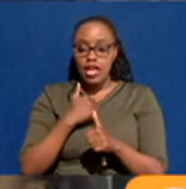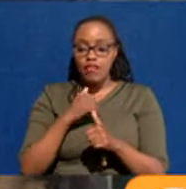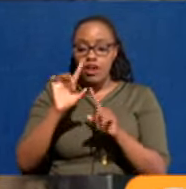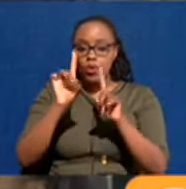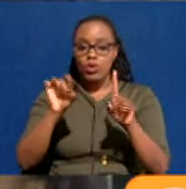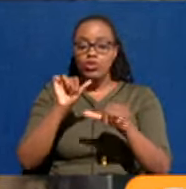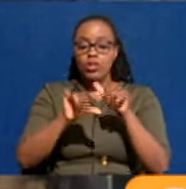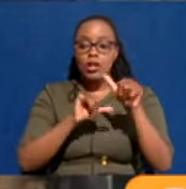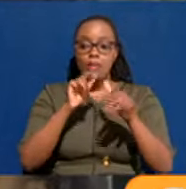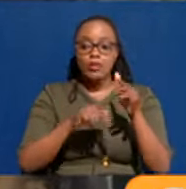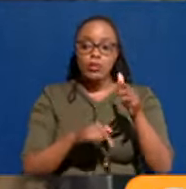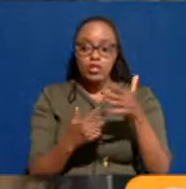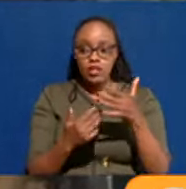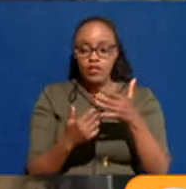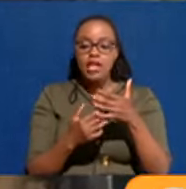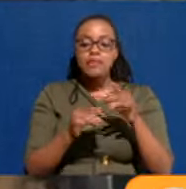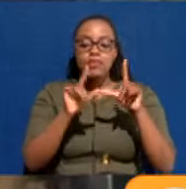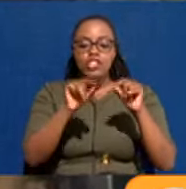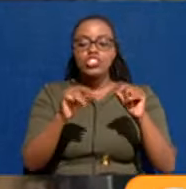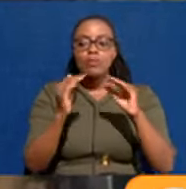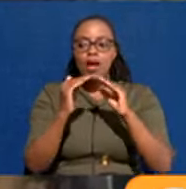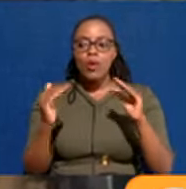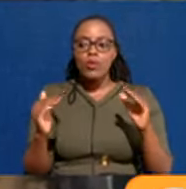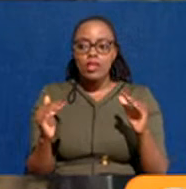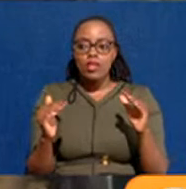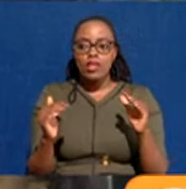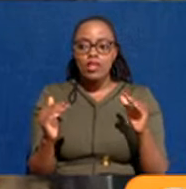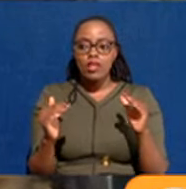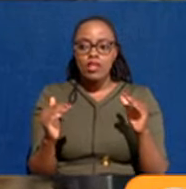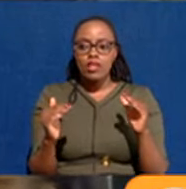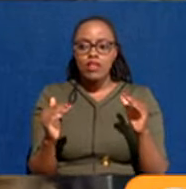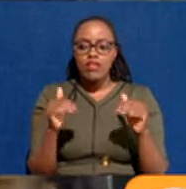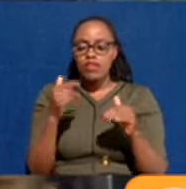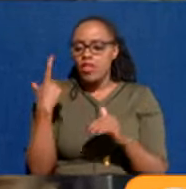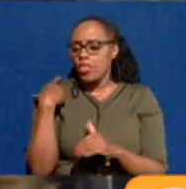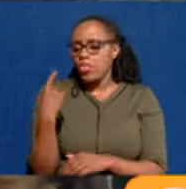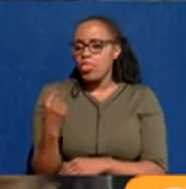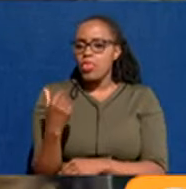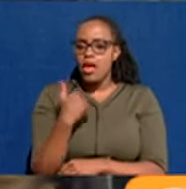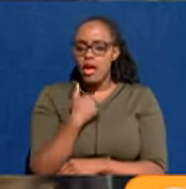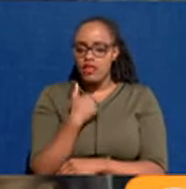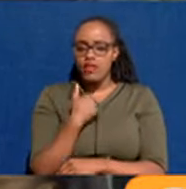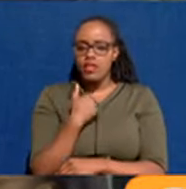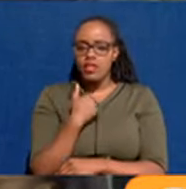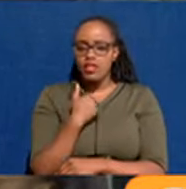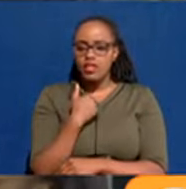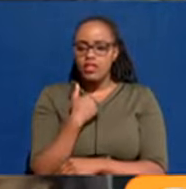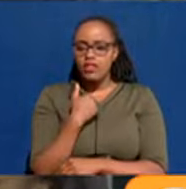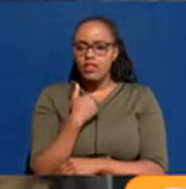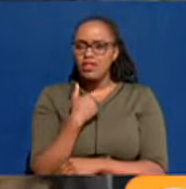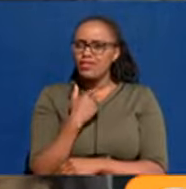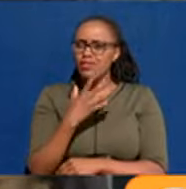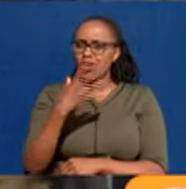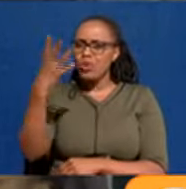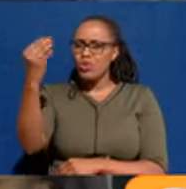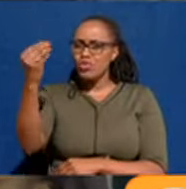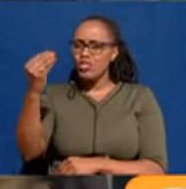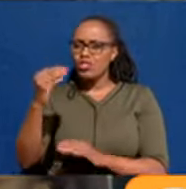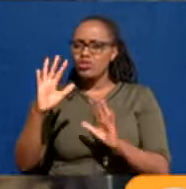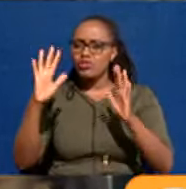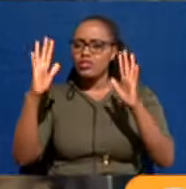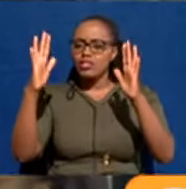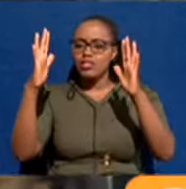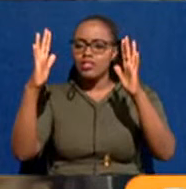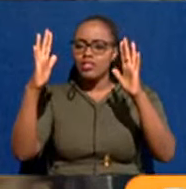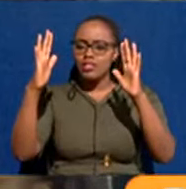kuhusu affordable housing. Juzi tulikuwa. Kwenda kupigia makofi.